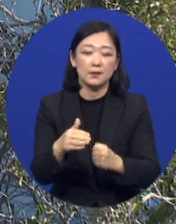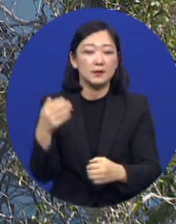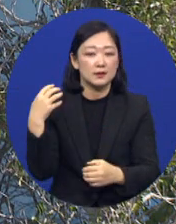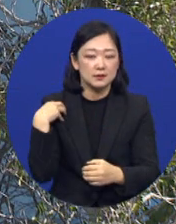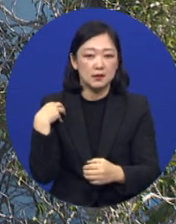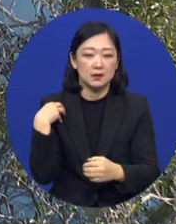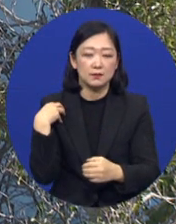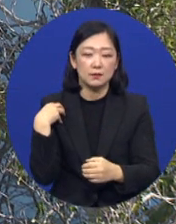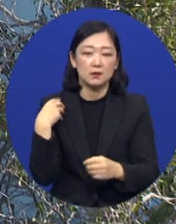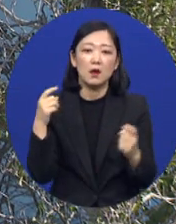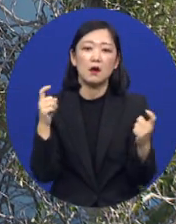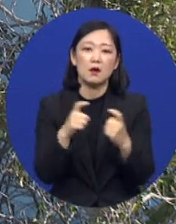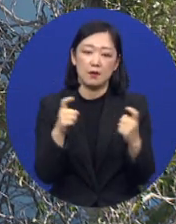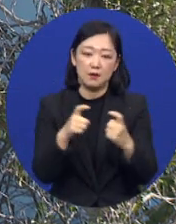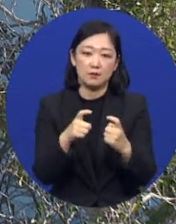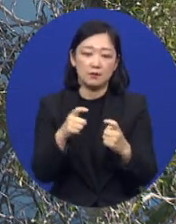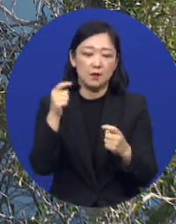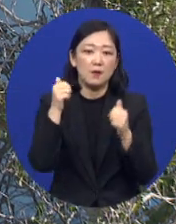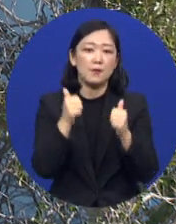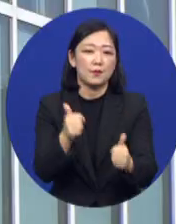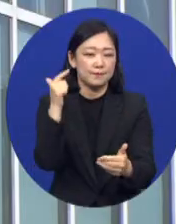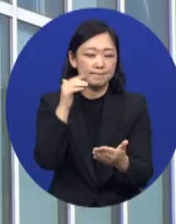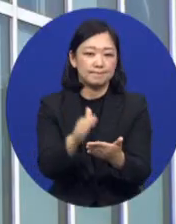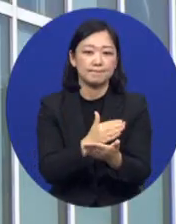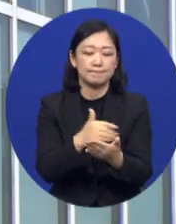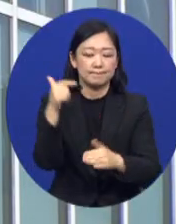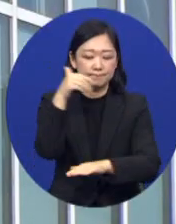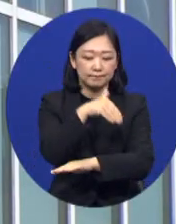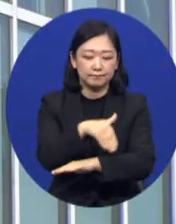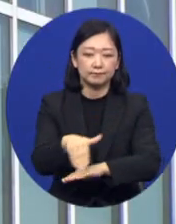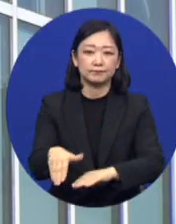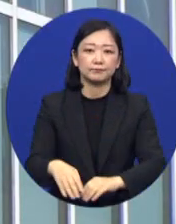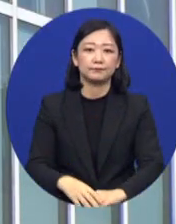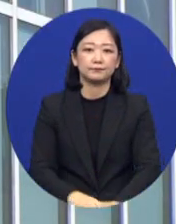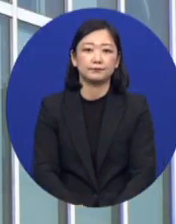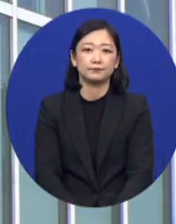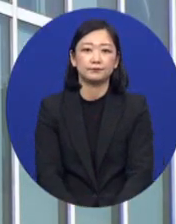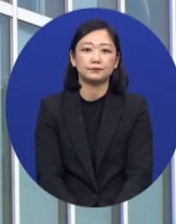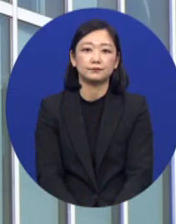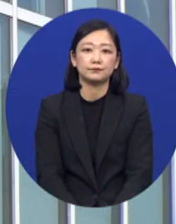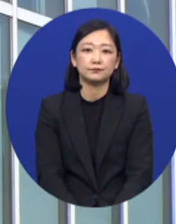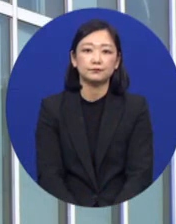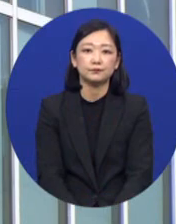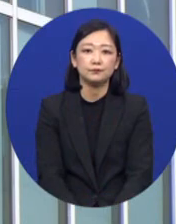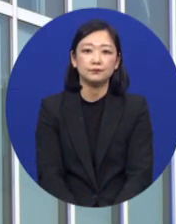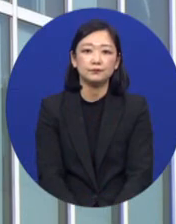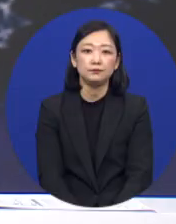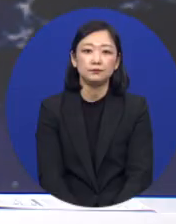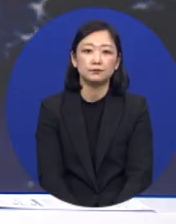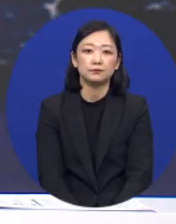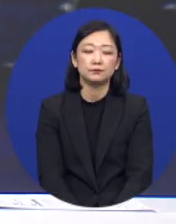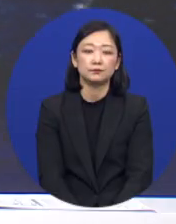둘러싼 다툼은 법정에서 가려질 전망입니다. MBC 뉴스 김하은입니다.